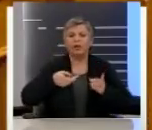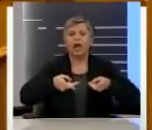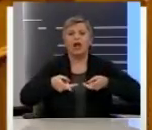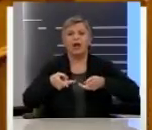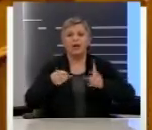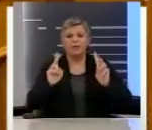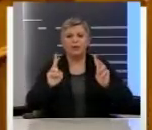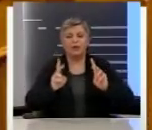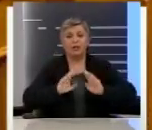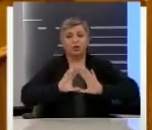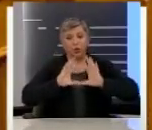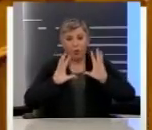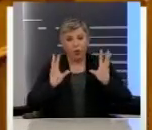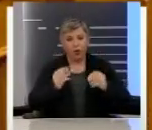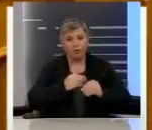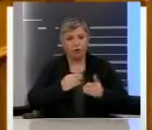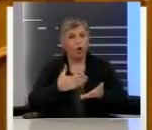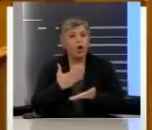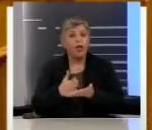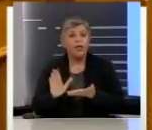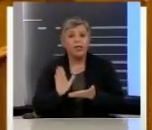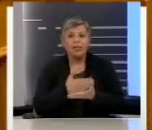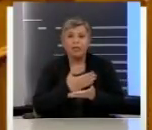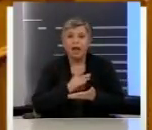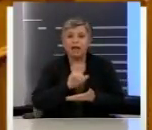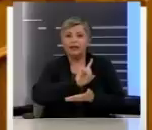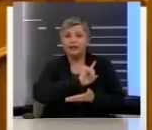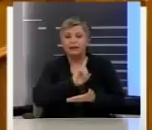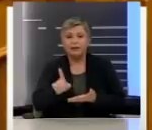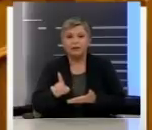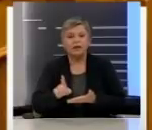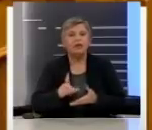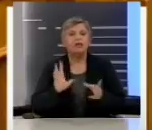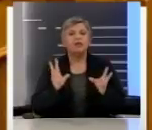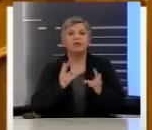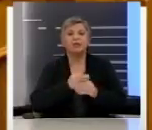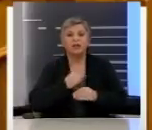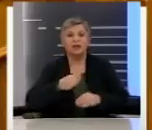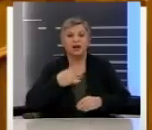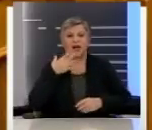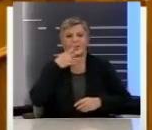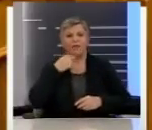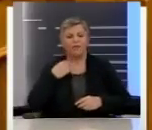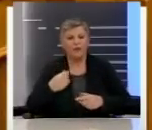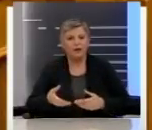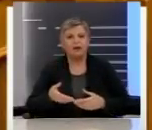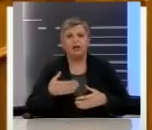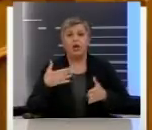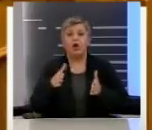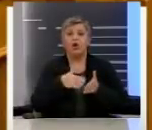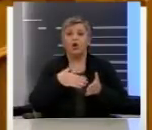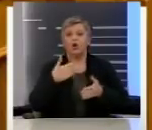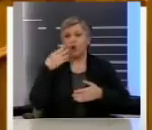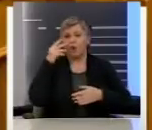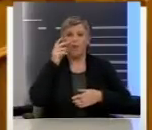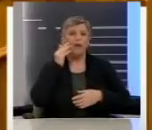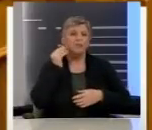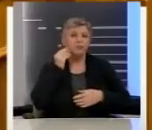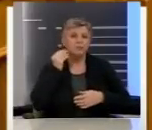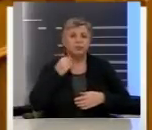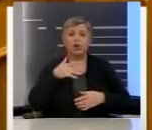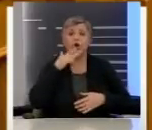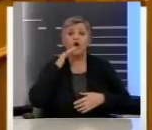καμία απολύτως διάκριση, ειδικότερα ως προς τη φυλή, το χρώμα, το φύλο, τη γλώσσα,